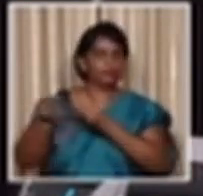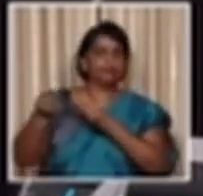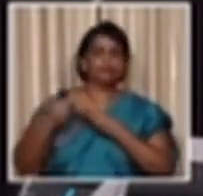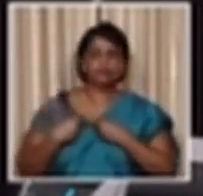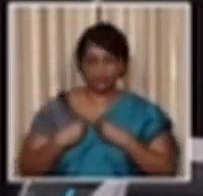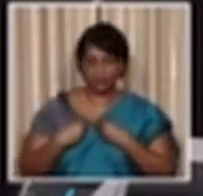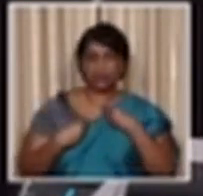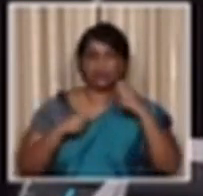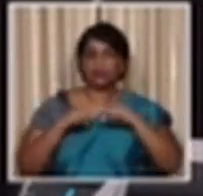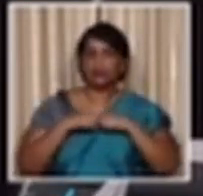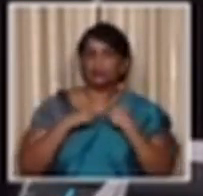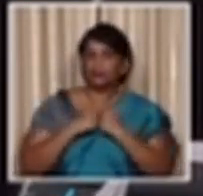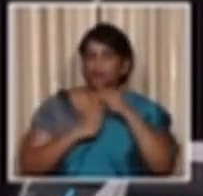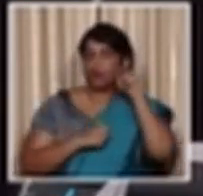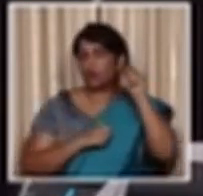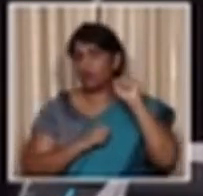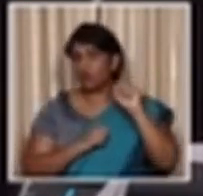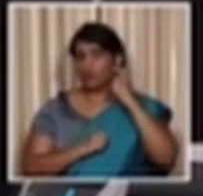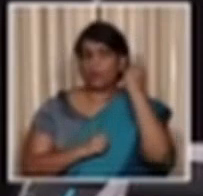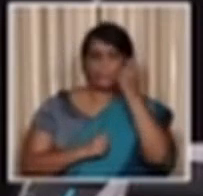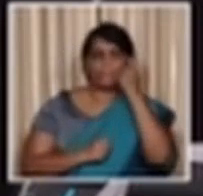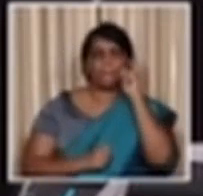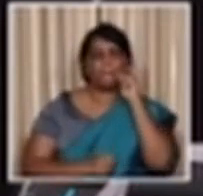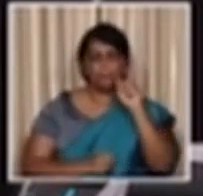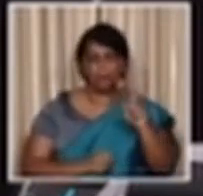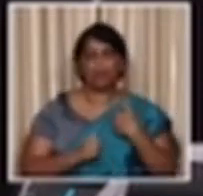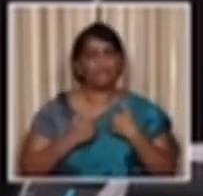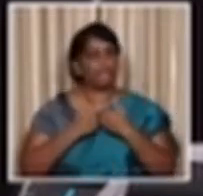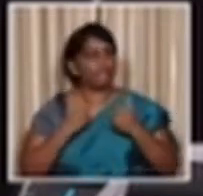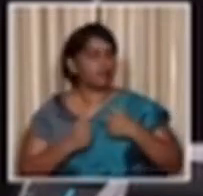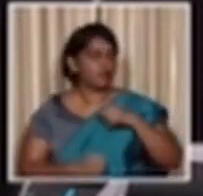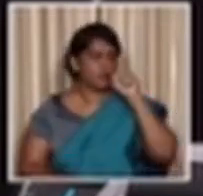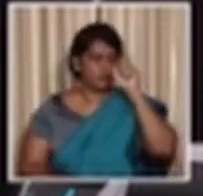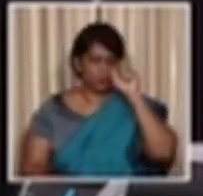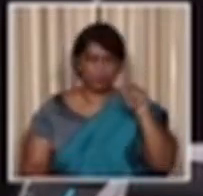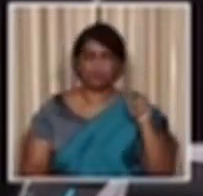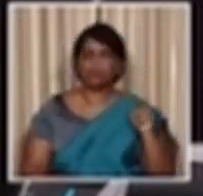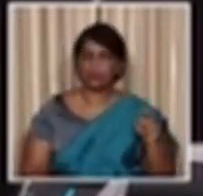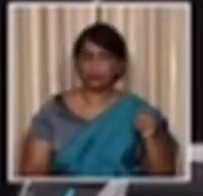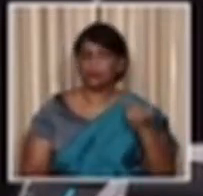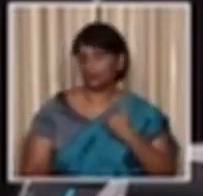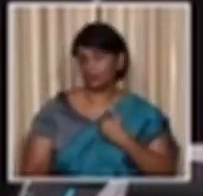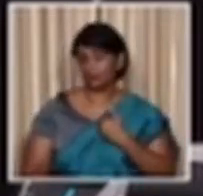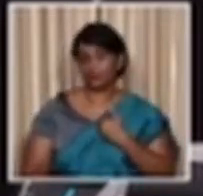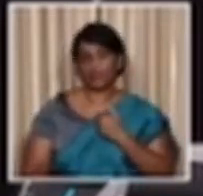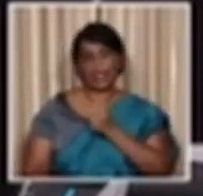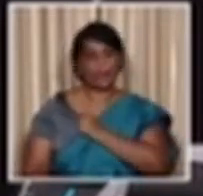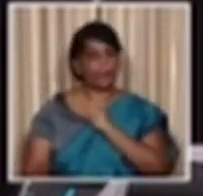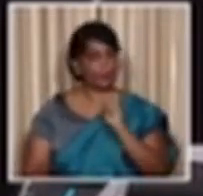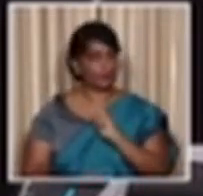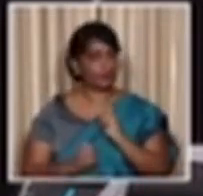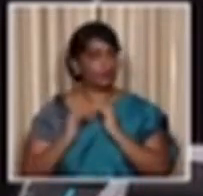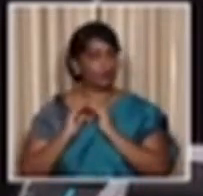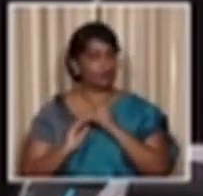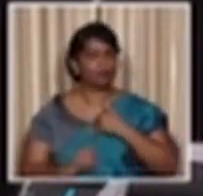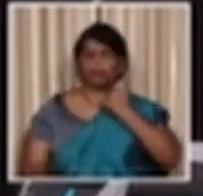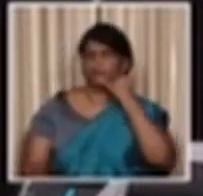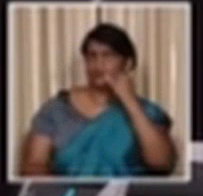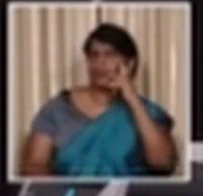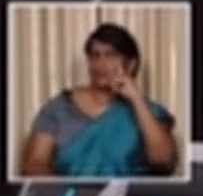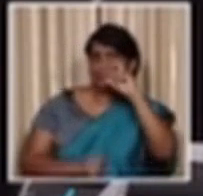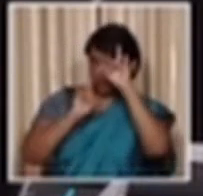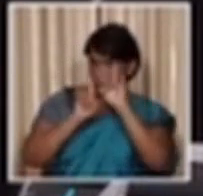ඒ සමාගම් පිළිබඳව සොයලා බැලුවා සහ අපි වෙනම හොයලා බැලුවා අපේ තානාපති කාර්යාල වලටත් කතා කළා. චීනයේ